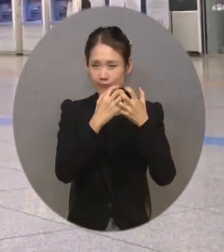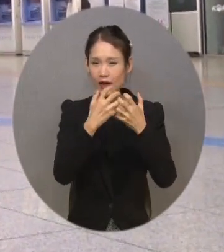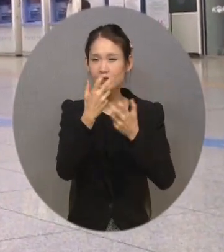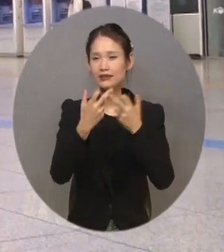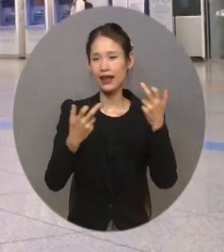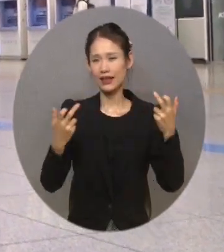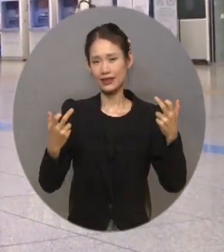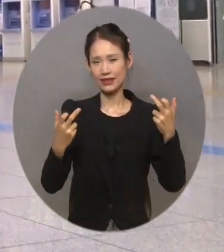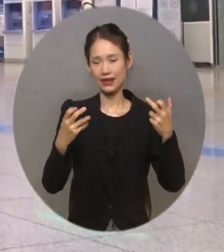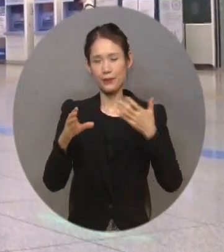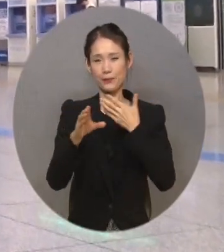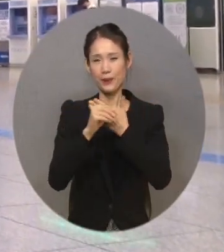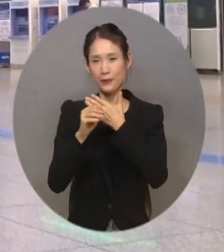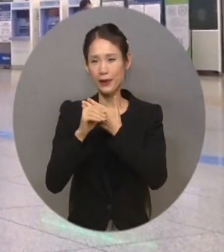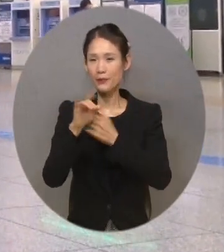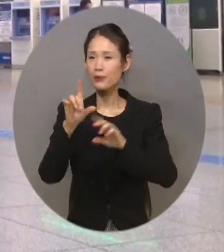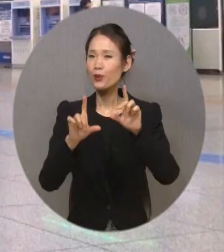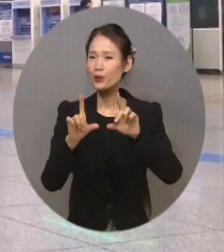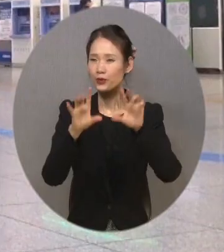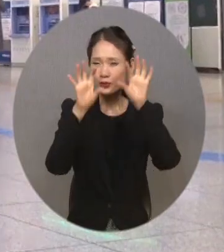경치도 좋을 것 같아요.